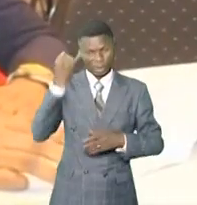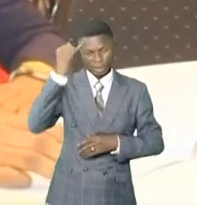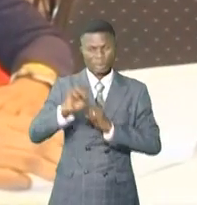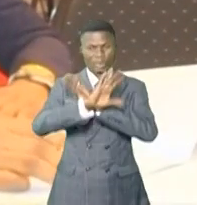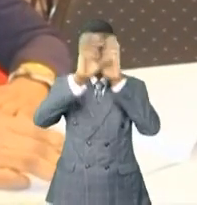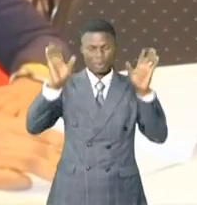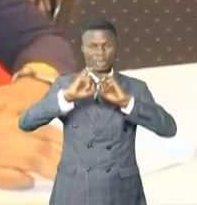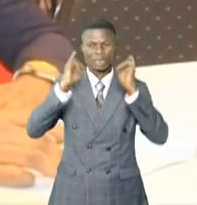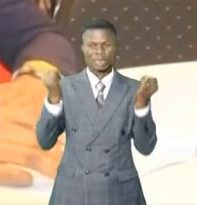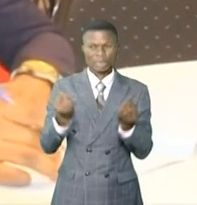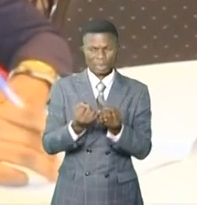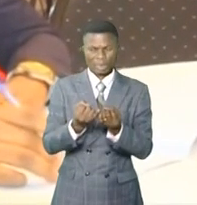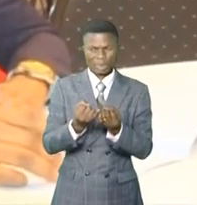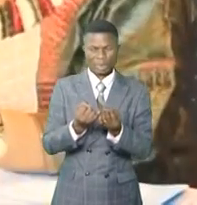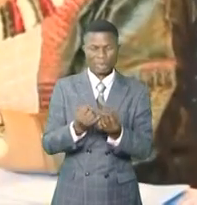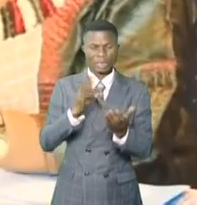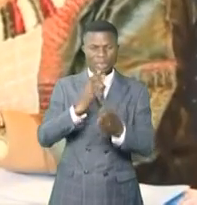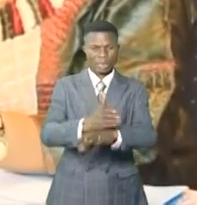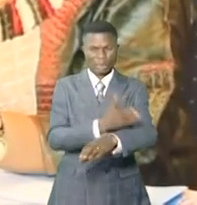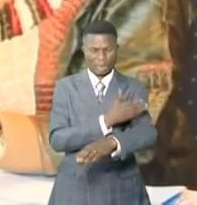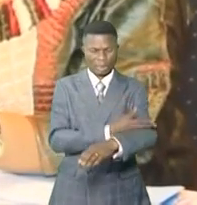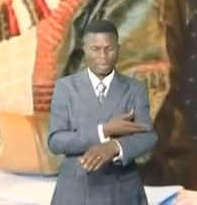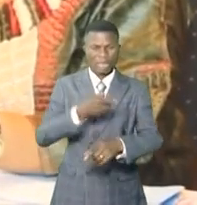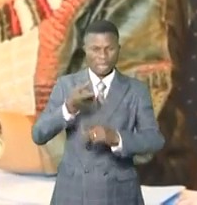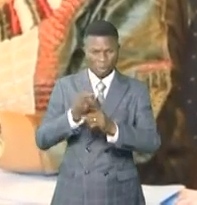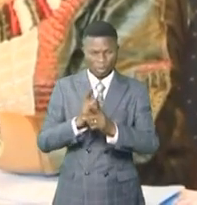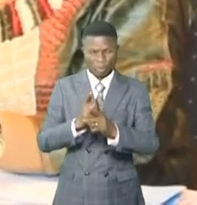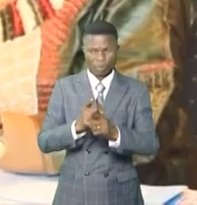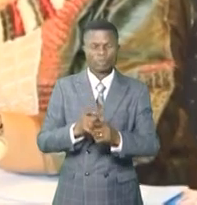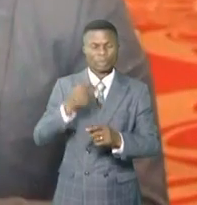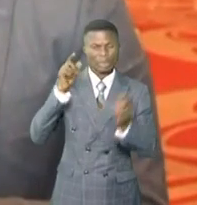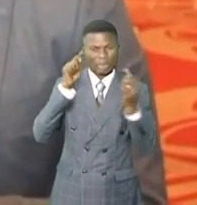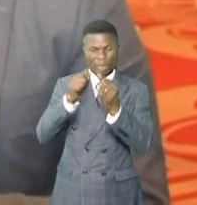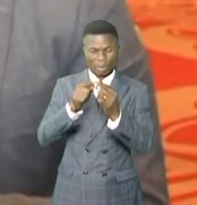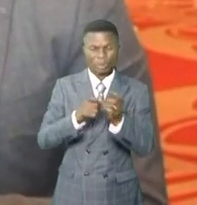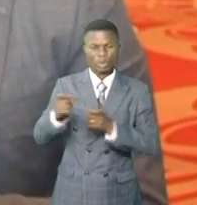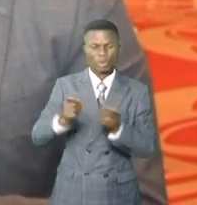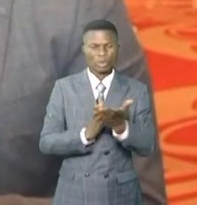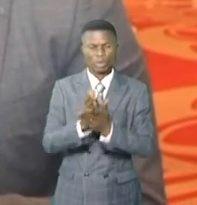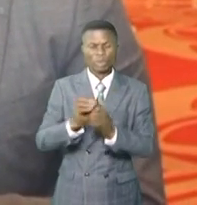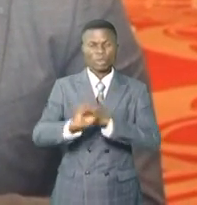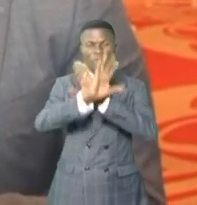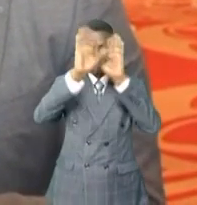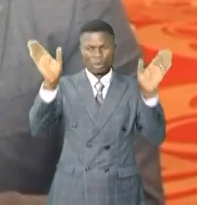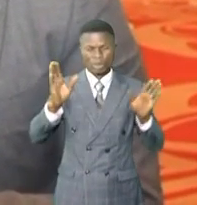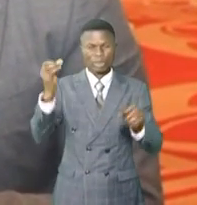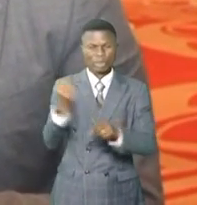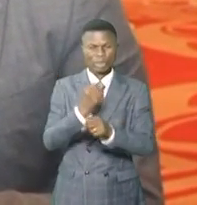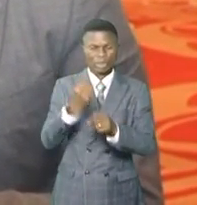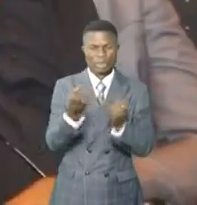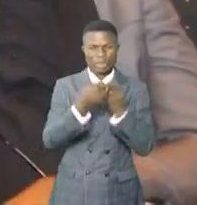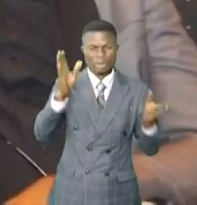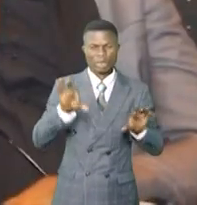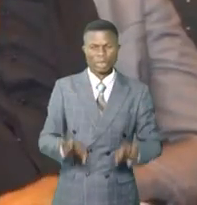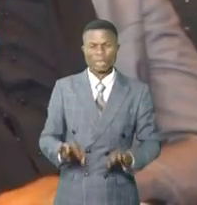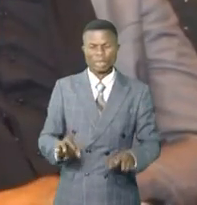des industries extractives, un processus qui est né dans le but de garantir la bonne gouvernance et la transparence dans l'exploitation des ressources